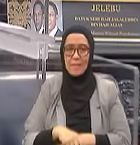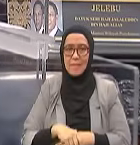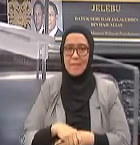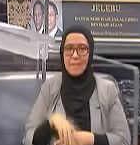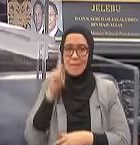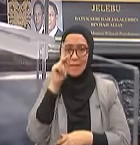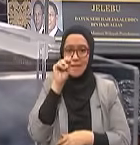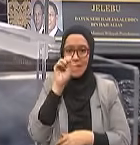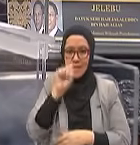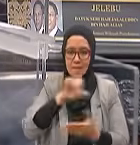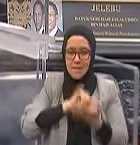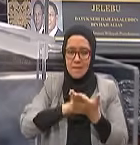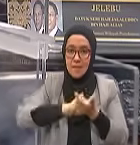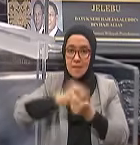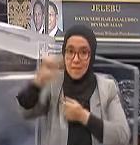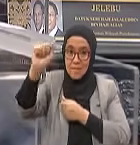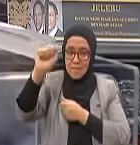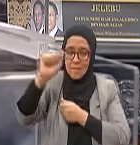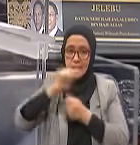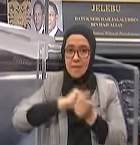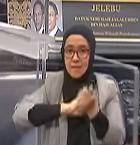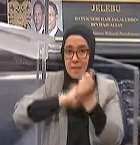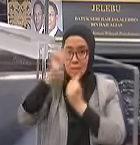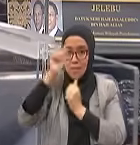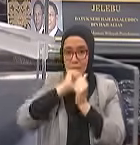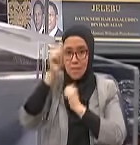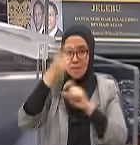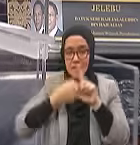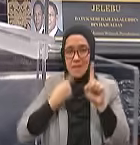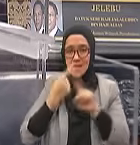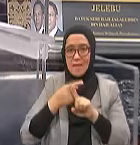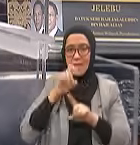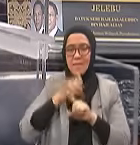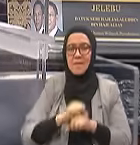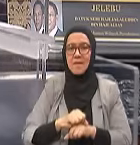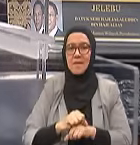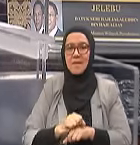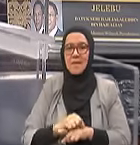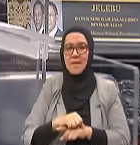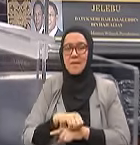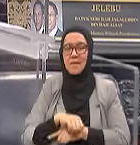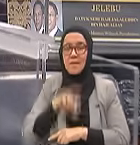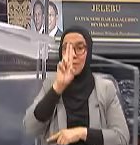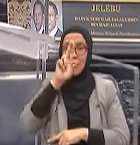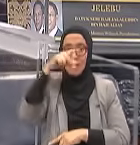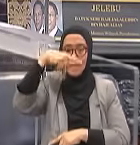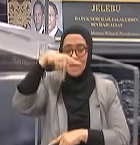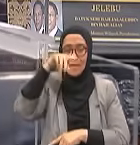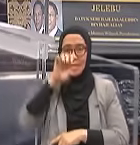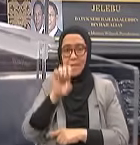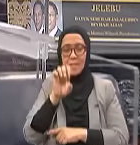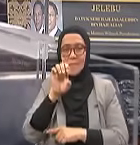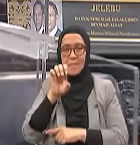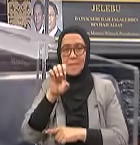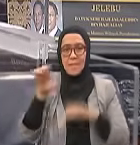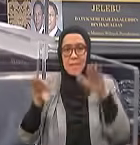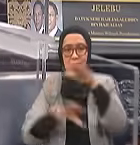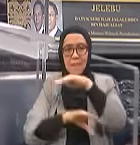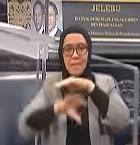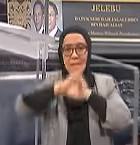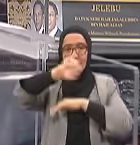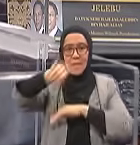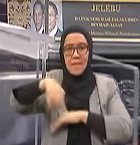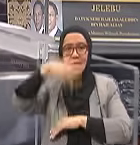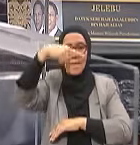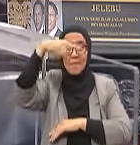telah diluluskan oleh unit perancang ekonomi Yupi di jabatan Perdana Menteri dan jumlah kos yang dibelanjakan setakat